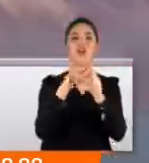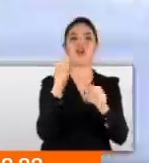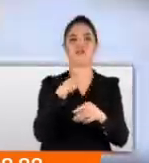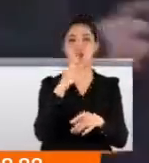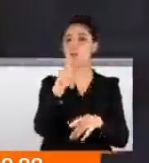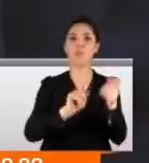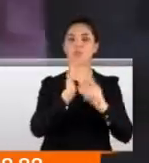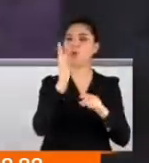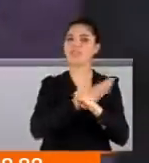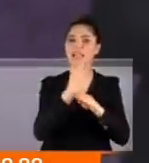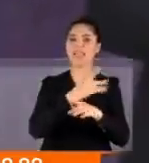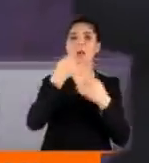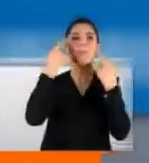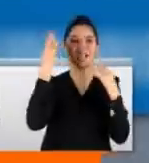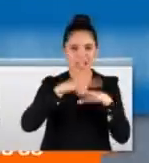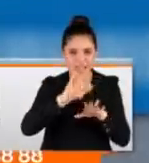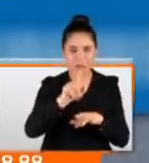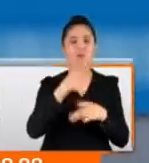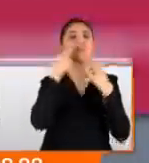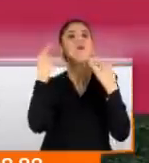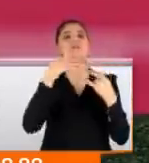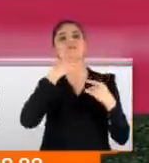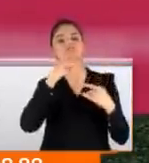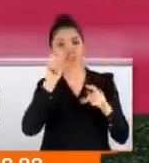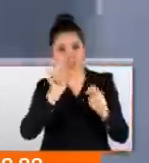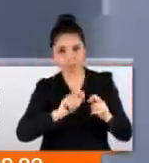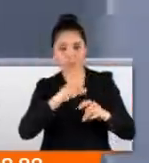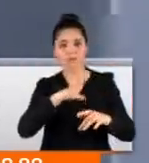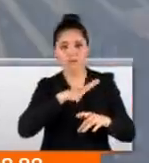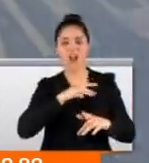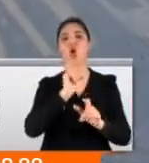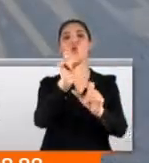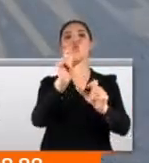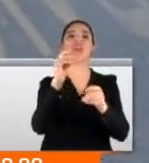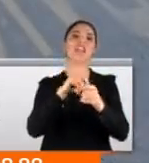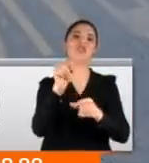Uygulamanın amacı ise maske takmayanları ya da maskesini çenesinin altında tutanları uyarmak.